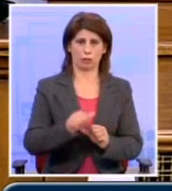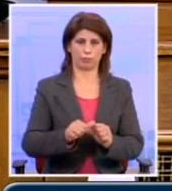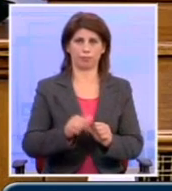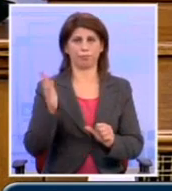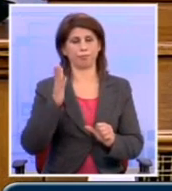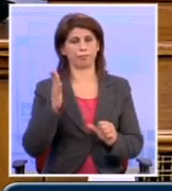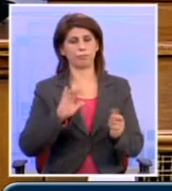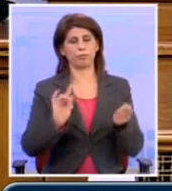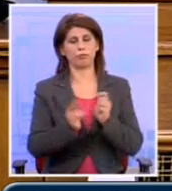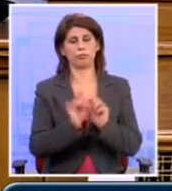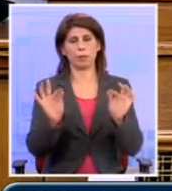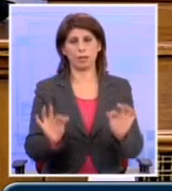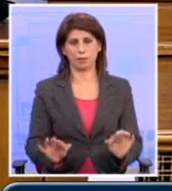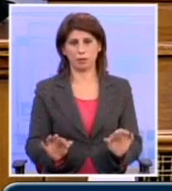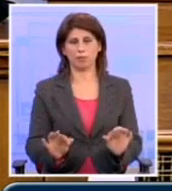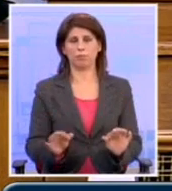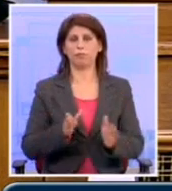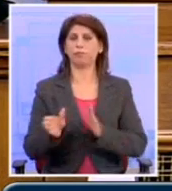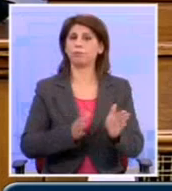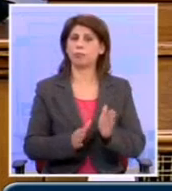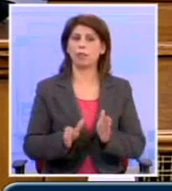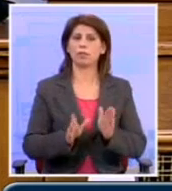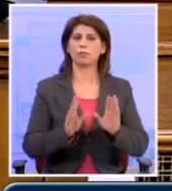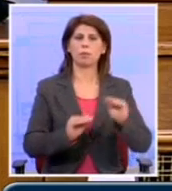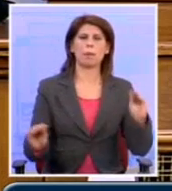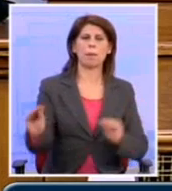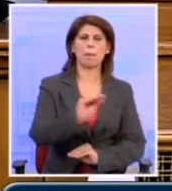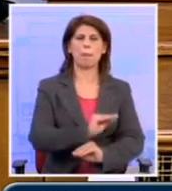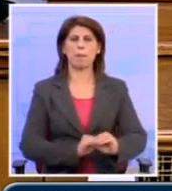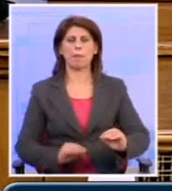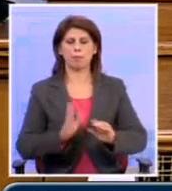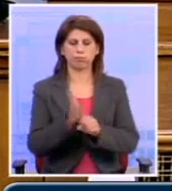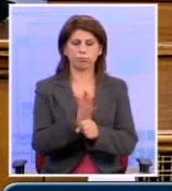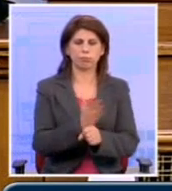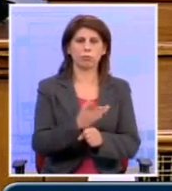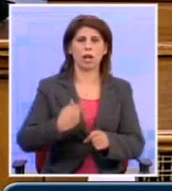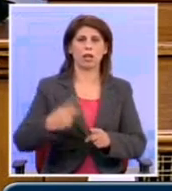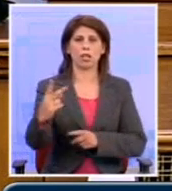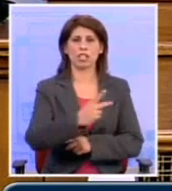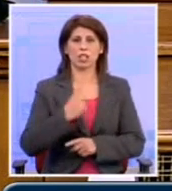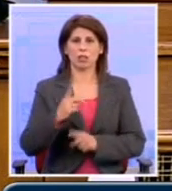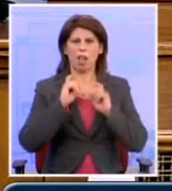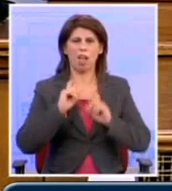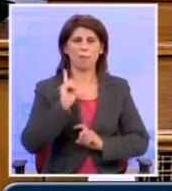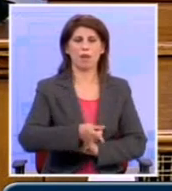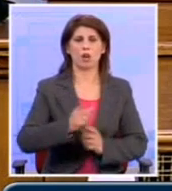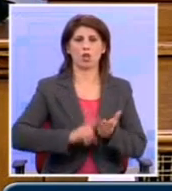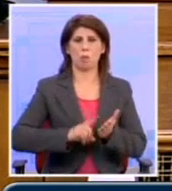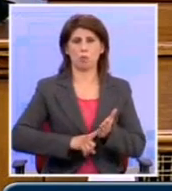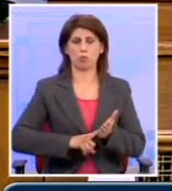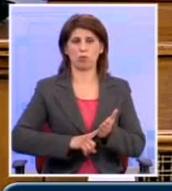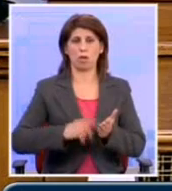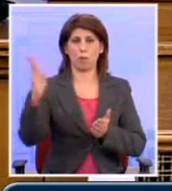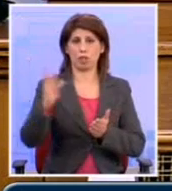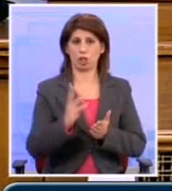δίθεν μεταρρυθμίσεων στην κατεύθυνση της αποδόμησης της ελληνικής κοινωνίας, επιβαλλόμενες νομοθεσίες από